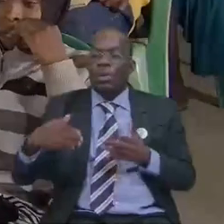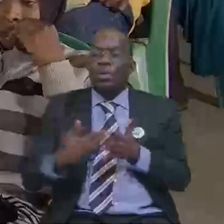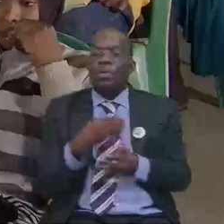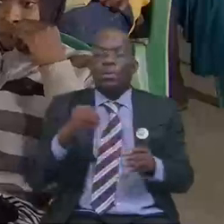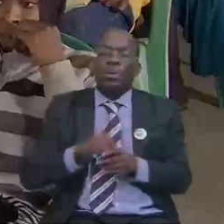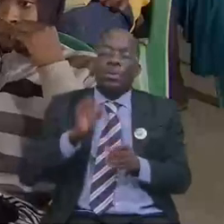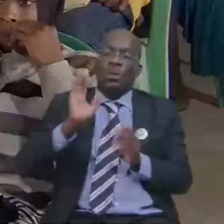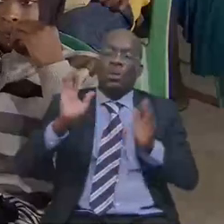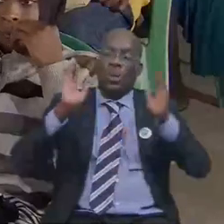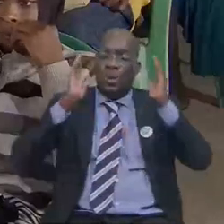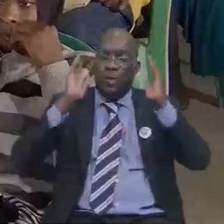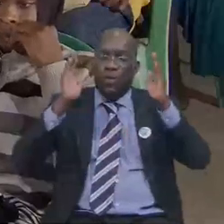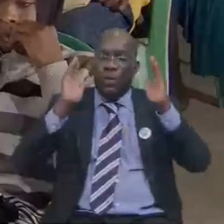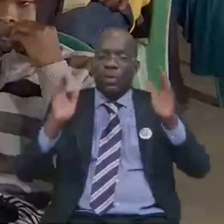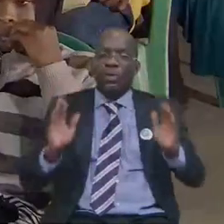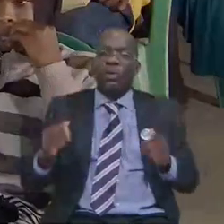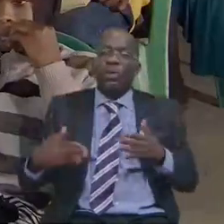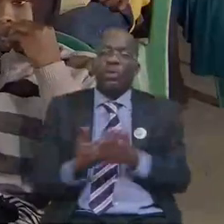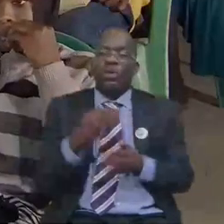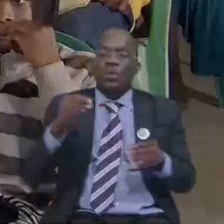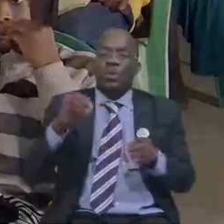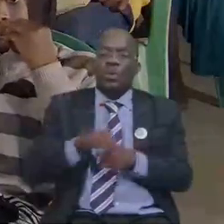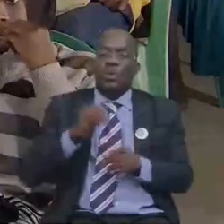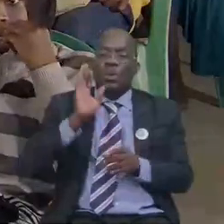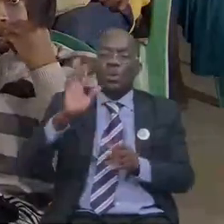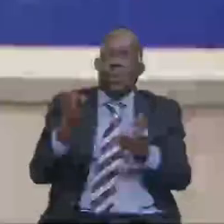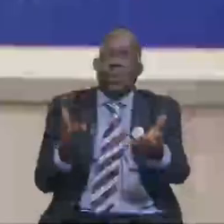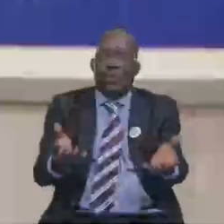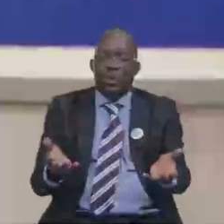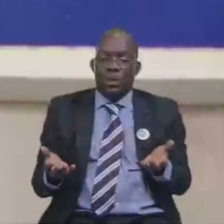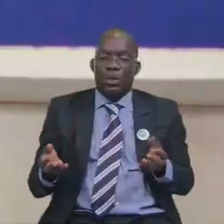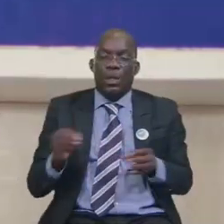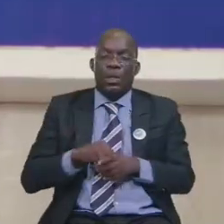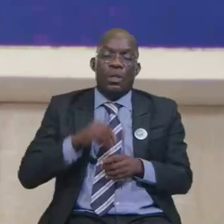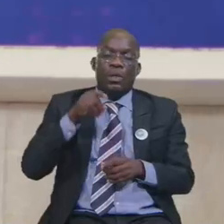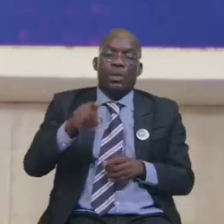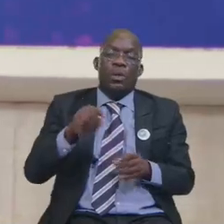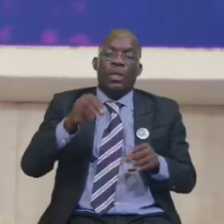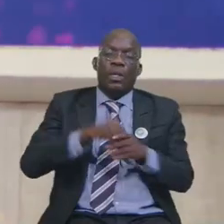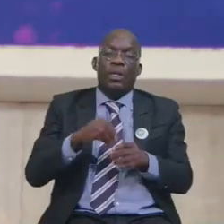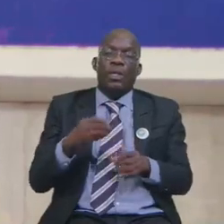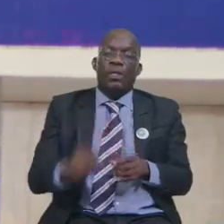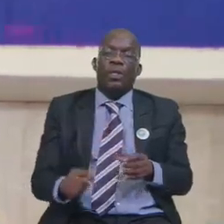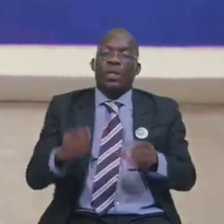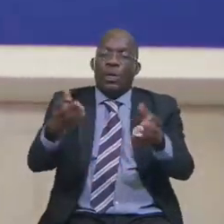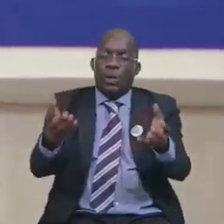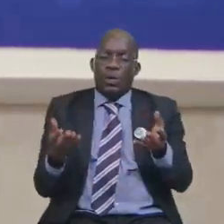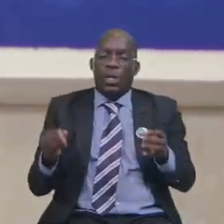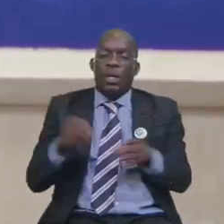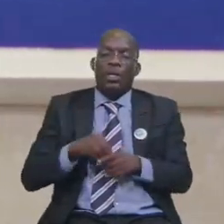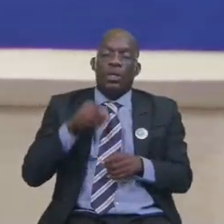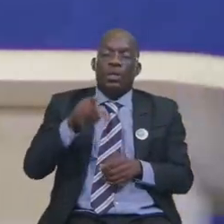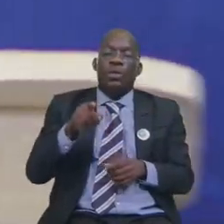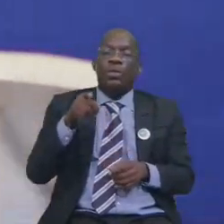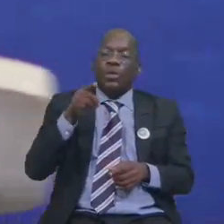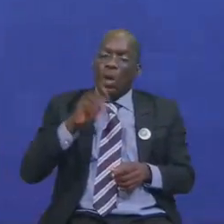nouveau dans les motivations intérieures dans la passion qui entoure tu n'es pas le type